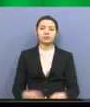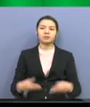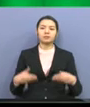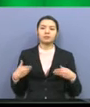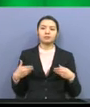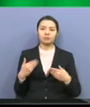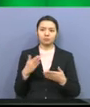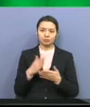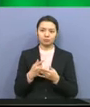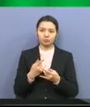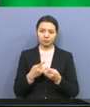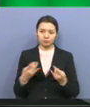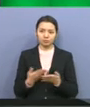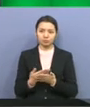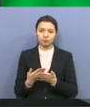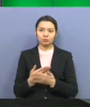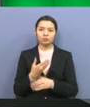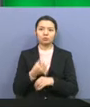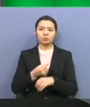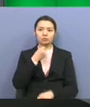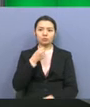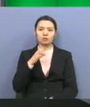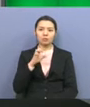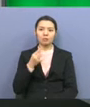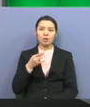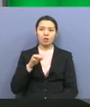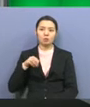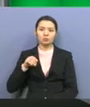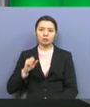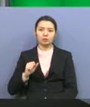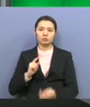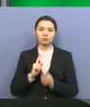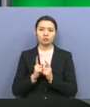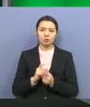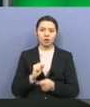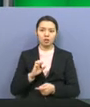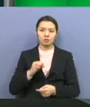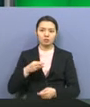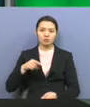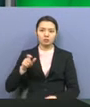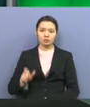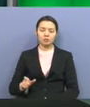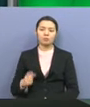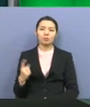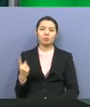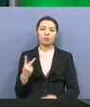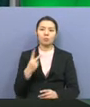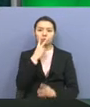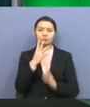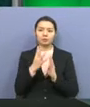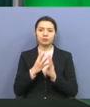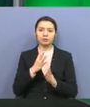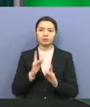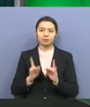Армысыздар, тікелей эфирде Көкше ақпарат студияда мен Балауса Жақсыбай, сурдо аудармада Әсем Жомарт қызы. Алда